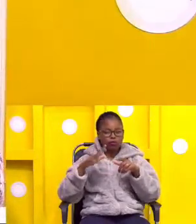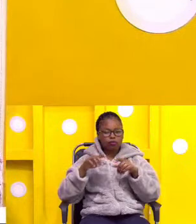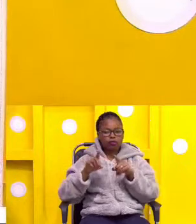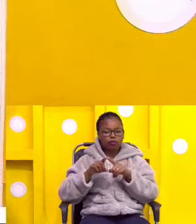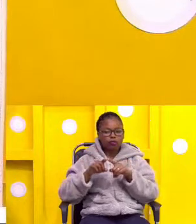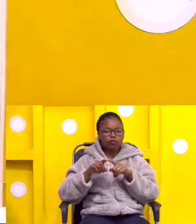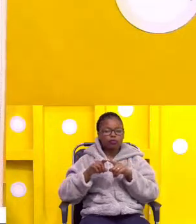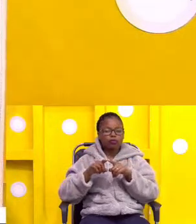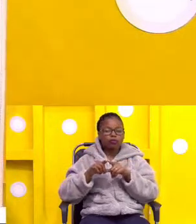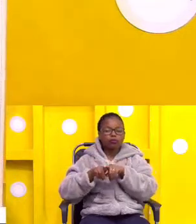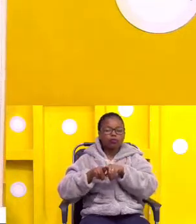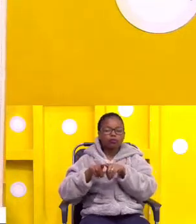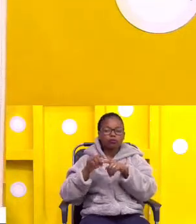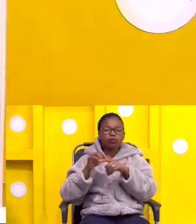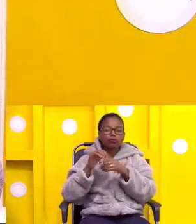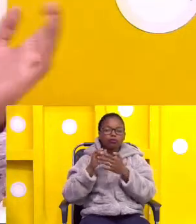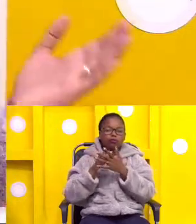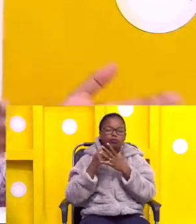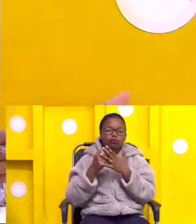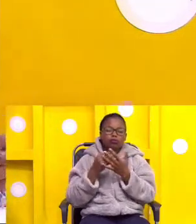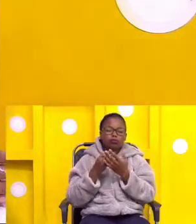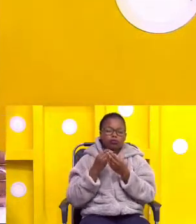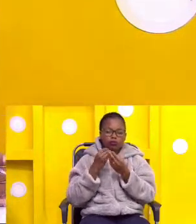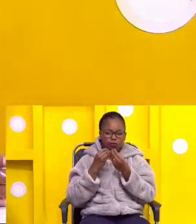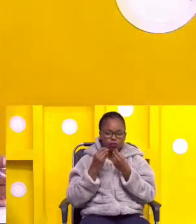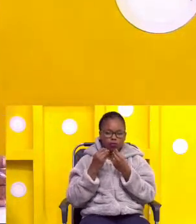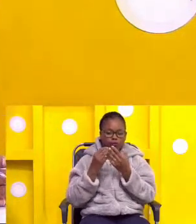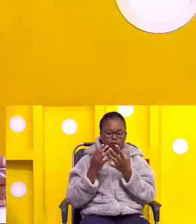kurimwo na magetha ureherwo wi hari uri.